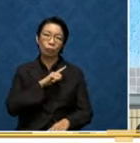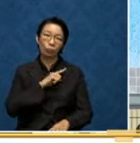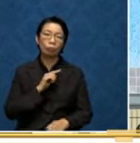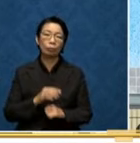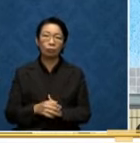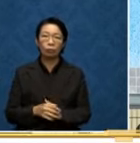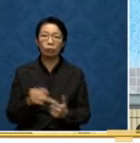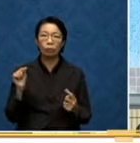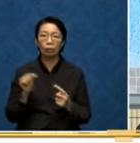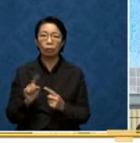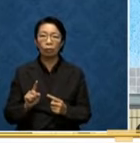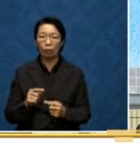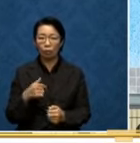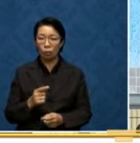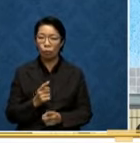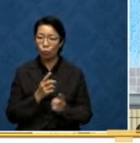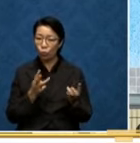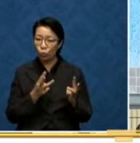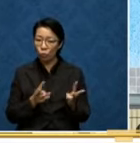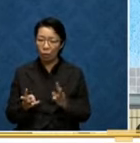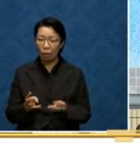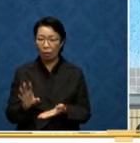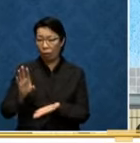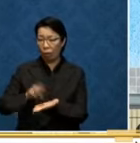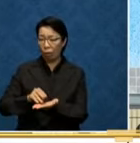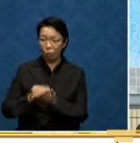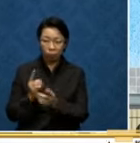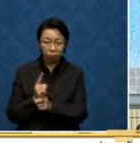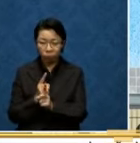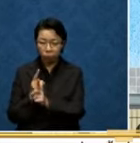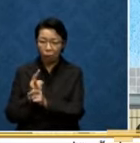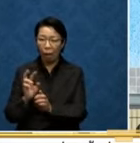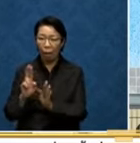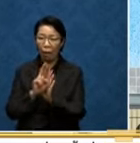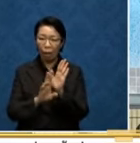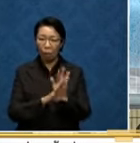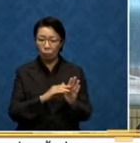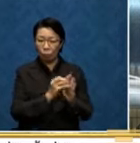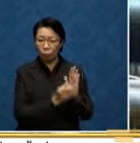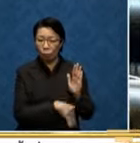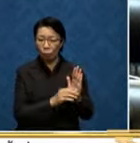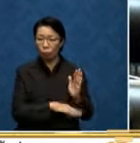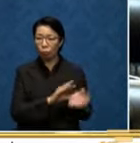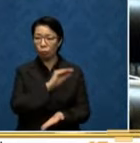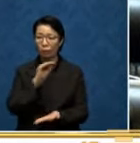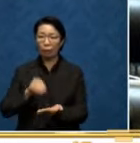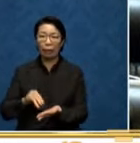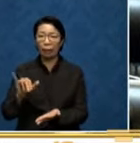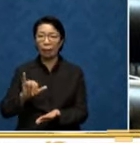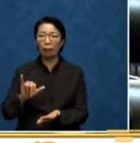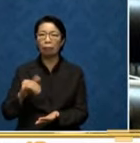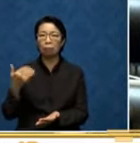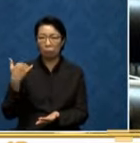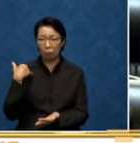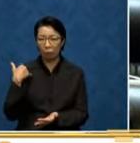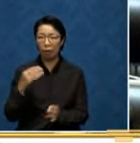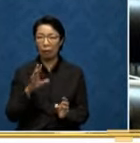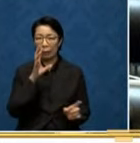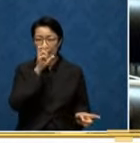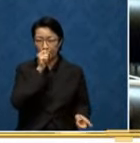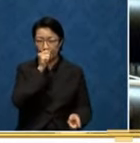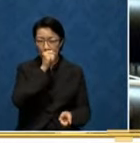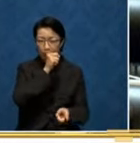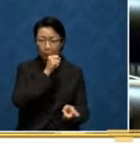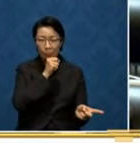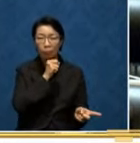าการติดตามข้อมูลที่ไม่อยู่ในระบบนะครับและรวมถึงความเป็นจริงว่ามีเคสที่ไม่เข้าระบบอีกเท่าไหร่เนี่ย